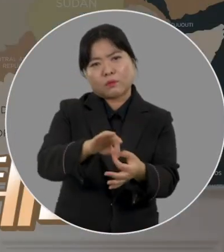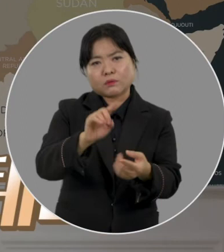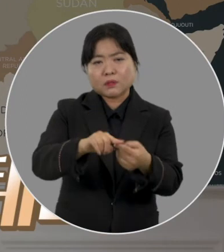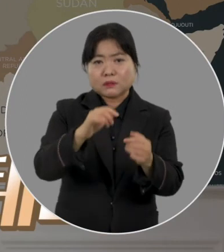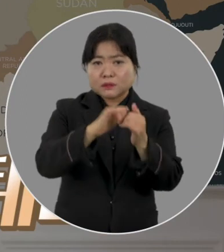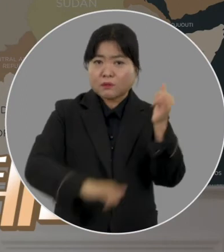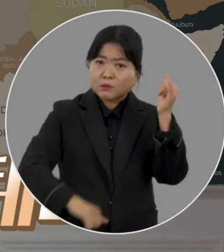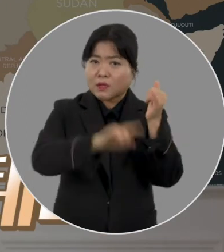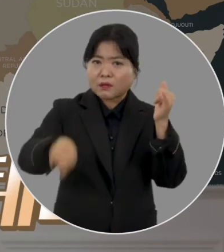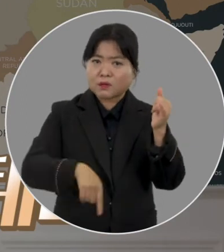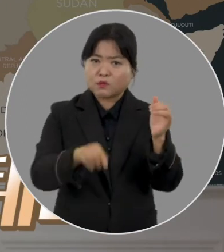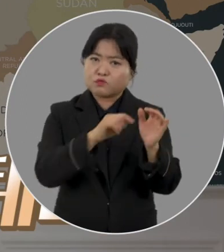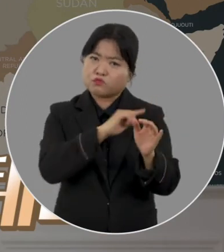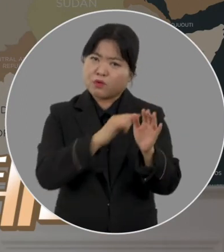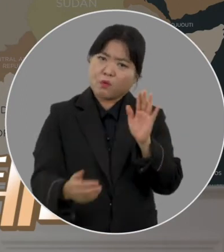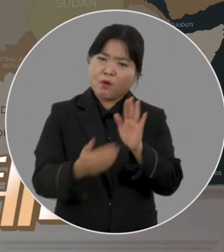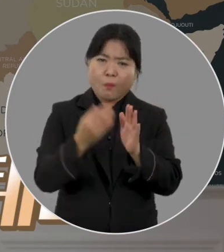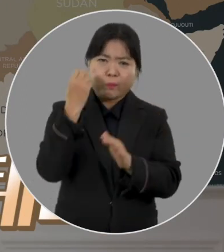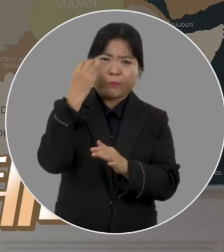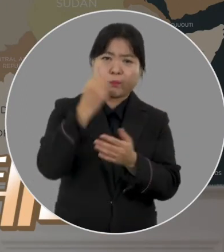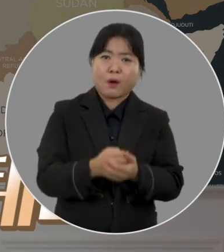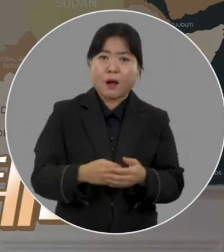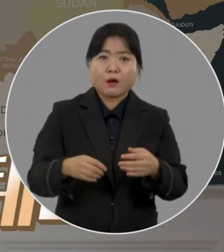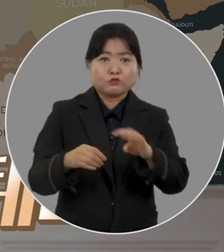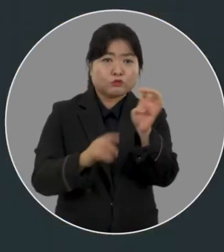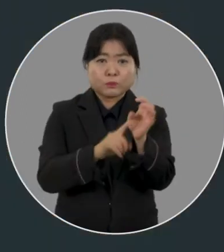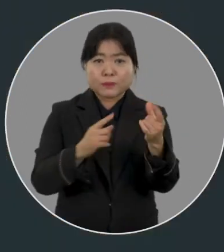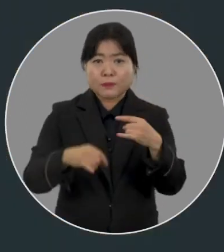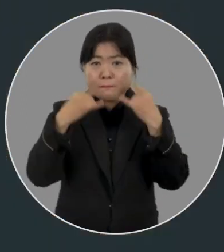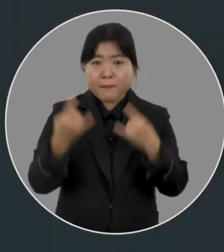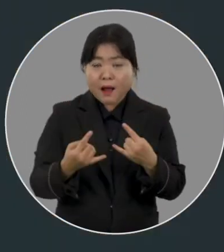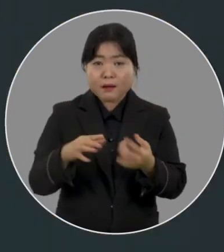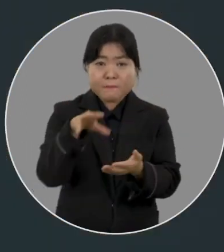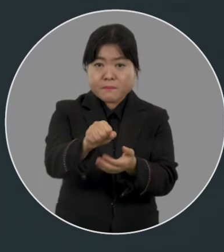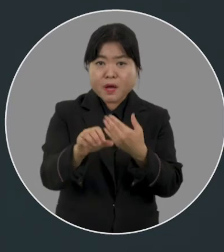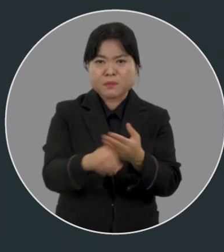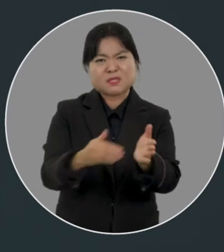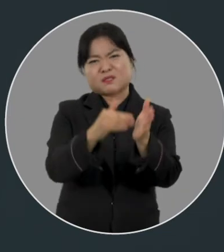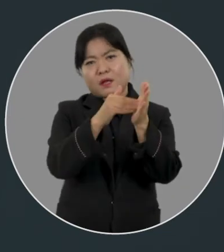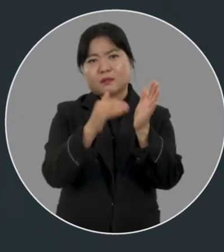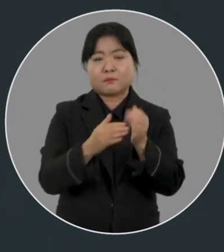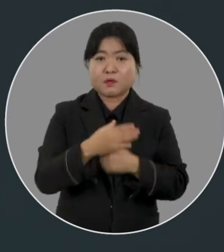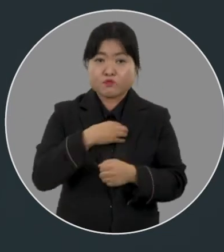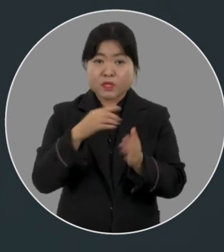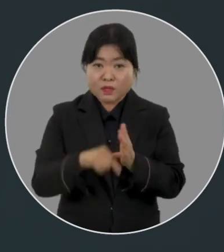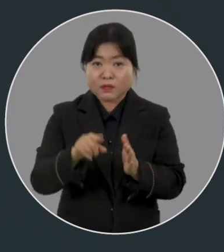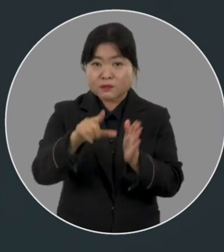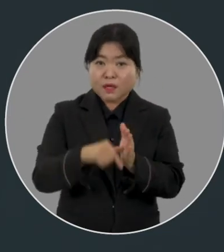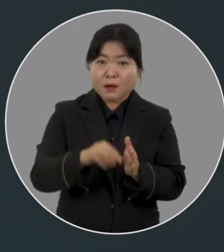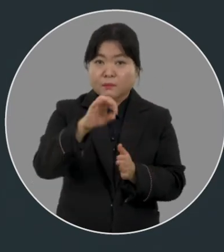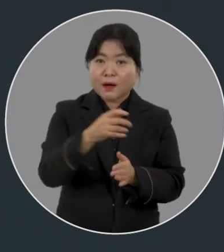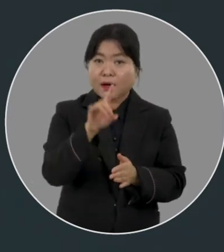미스터리입니다. 유럽이라고 예외일 수가 없겠죠. 파리가 뚫리면 끝납니다. 이 절대절명의 위기 상황에서 당시